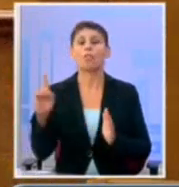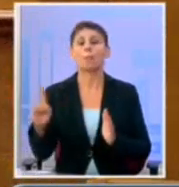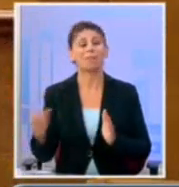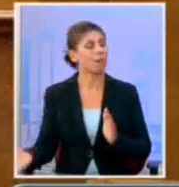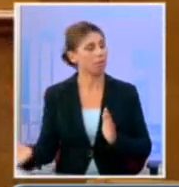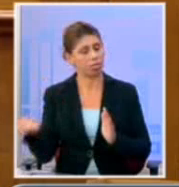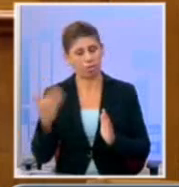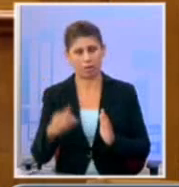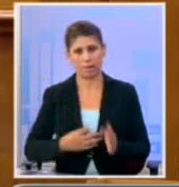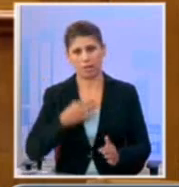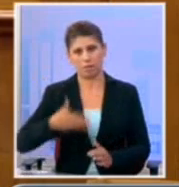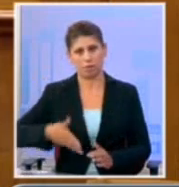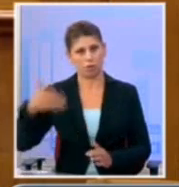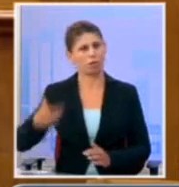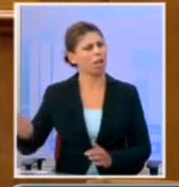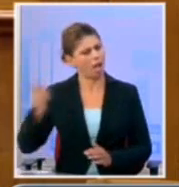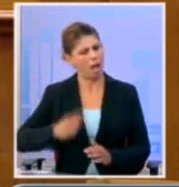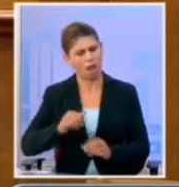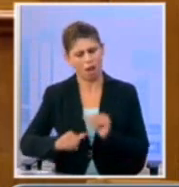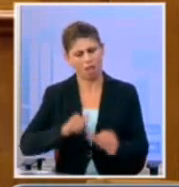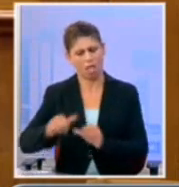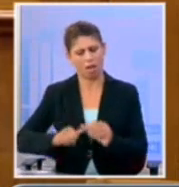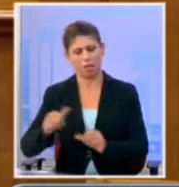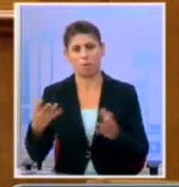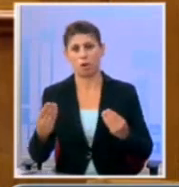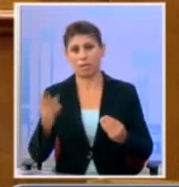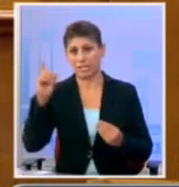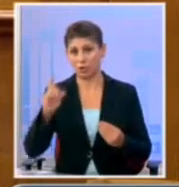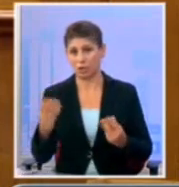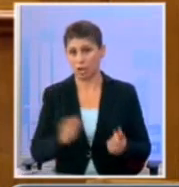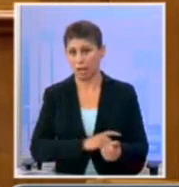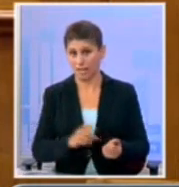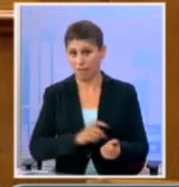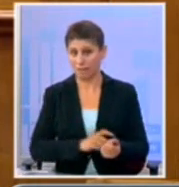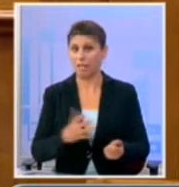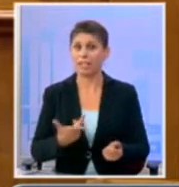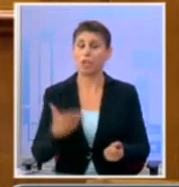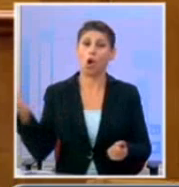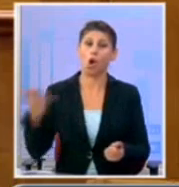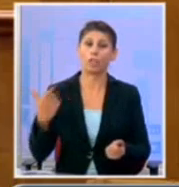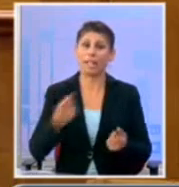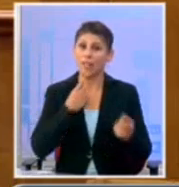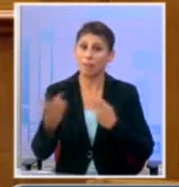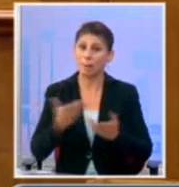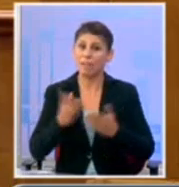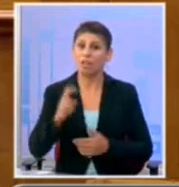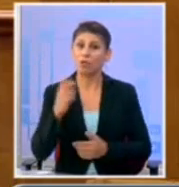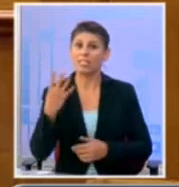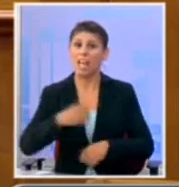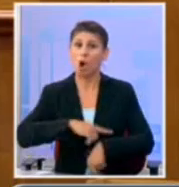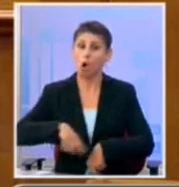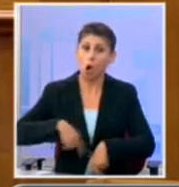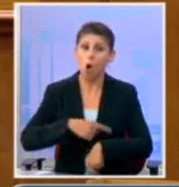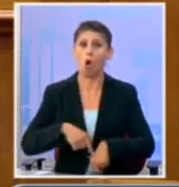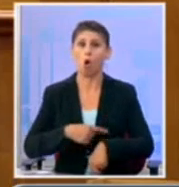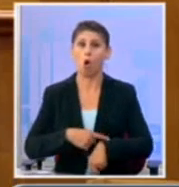Μητσοτάκη, και μια σειρά άλλες αλλαγές. Και ήμουνα και ίσως λίγο εκνευρισμένος, γιατί όταν έχεις διαπραγματευτεί 24 ώρες για να